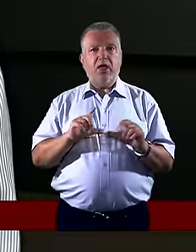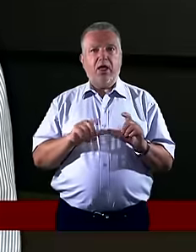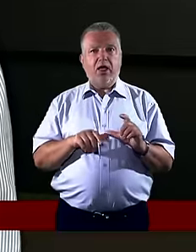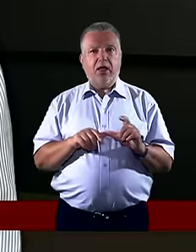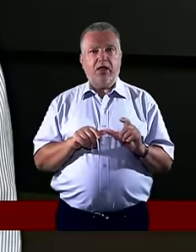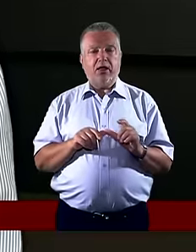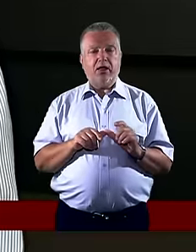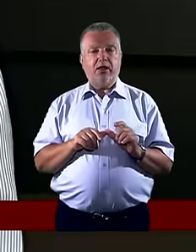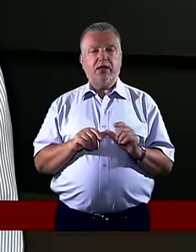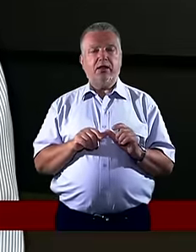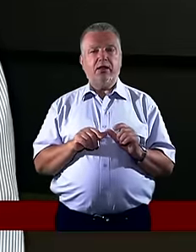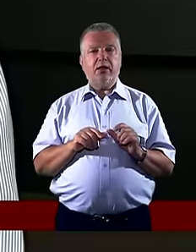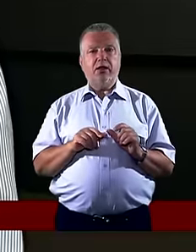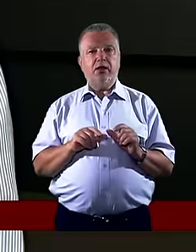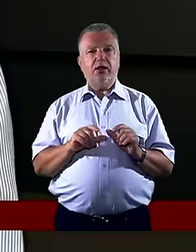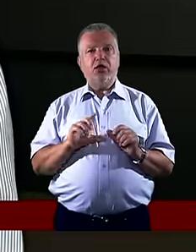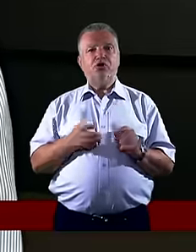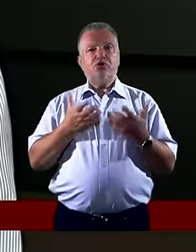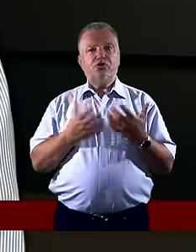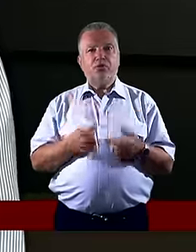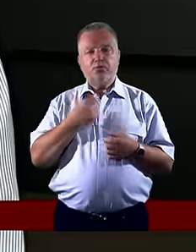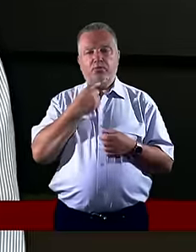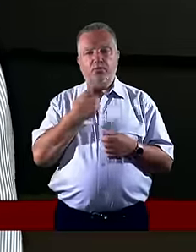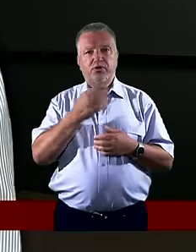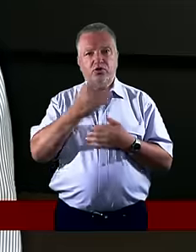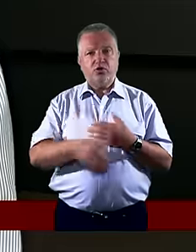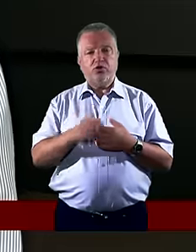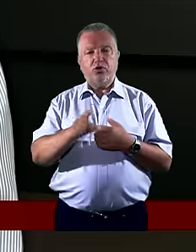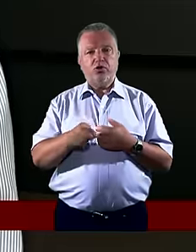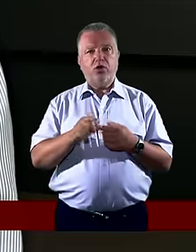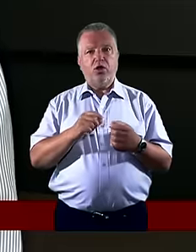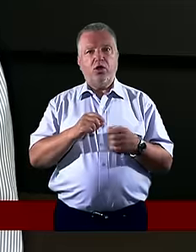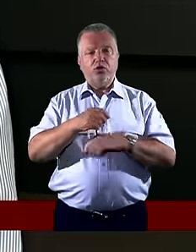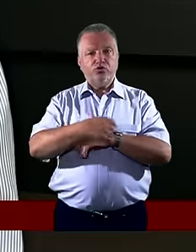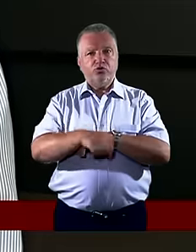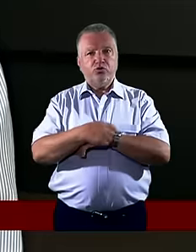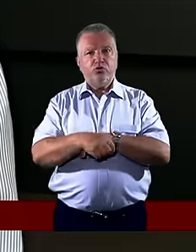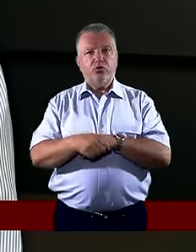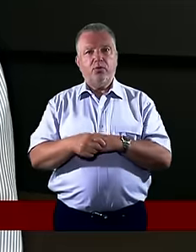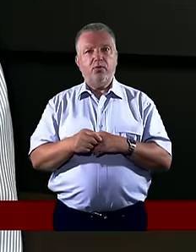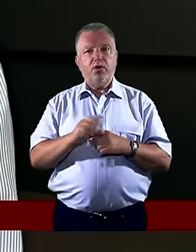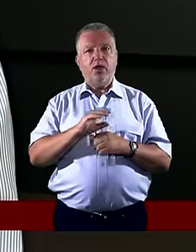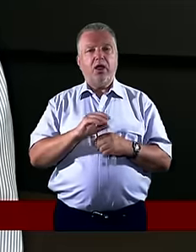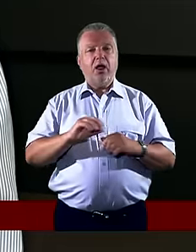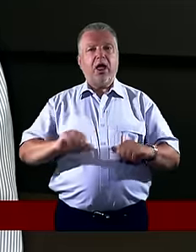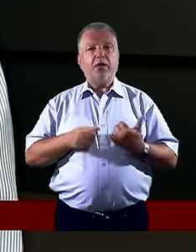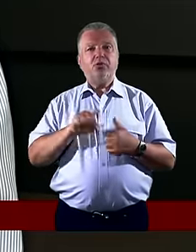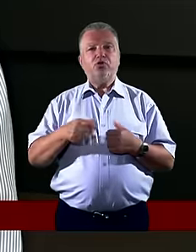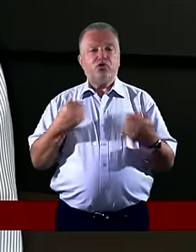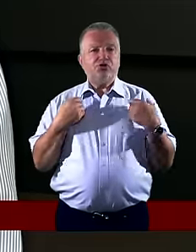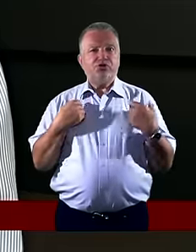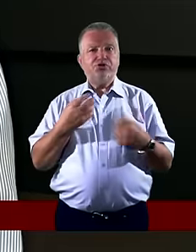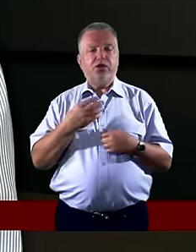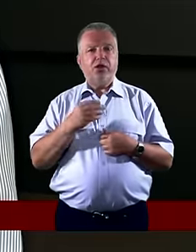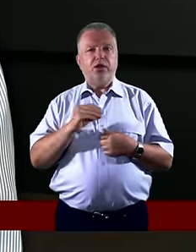ale to odgrywa pewną rolę. Natomiast co chciałbym powiedzieć jeszcze, może nawet tak kończąc ten etap naszego rozważania, to żeby też to